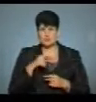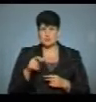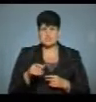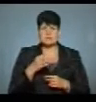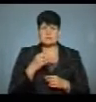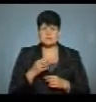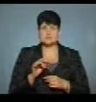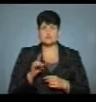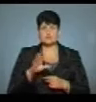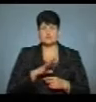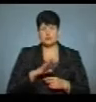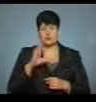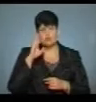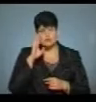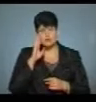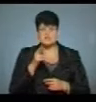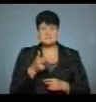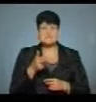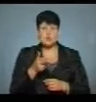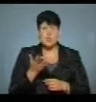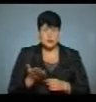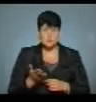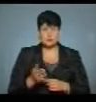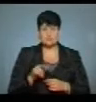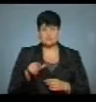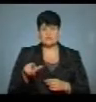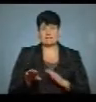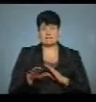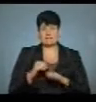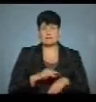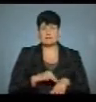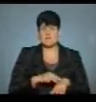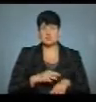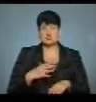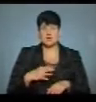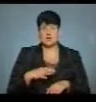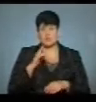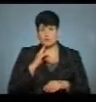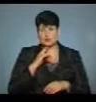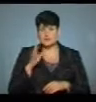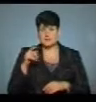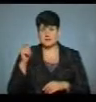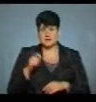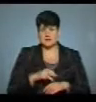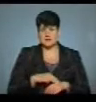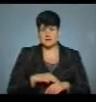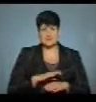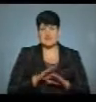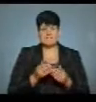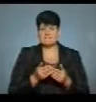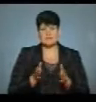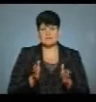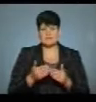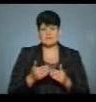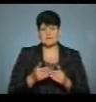був мужчина озброєний з пістолетом. І пасажири викликали поліцію. І так чекали, поки не приїде наряд поліції. Я не відкрив двері, відкрив